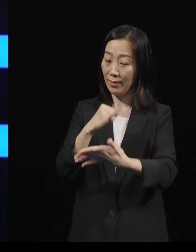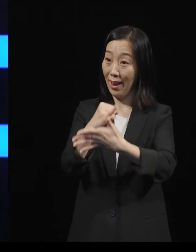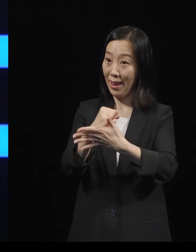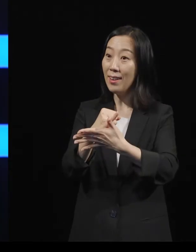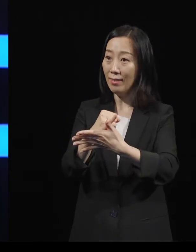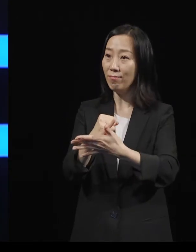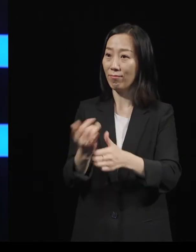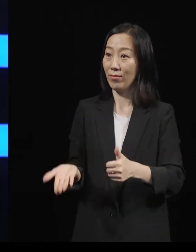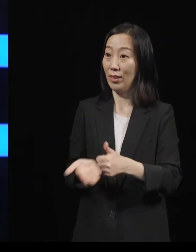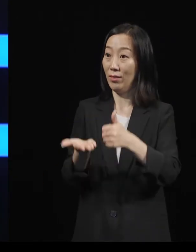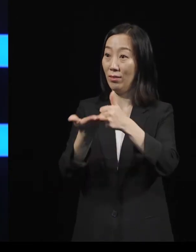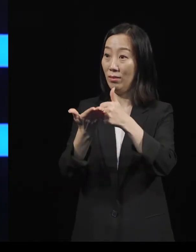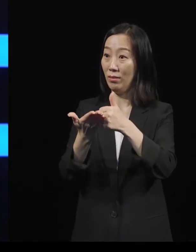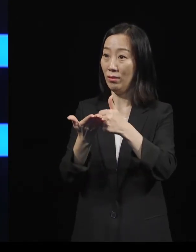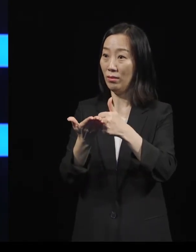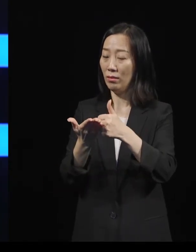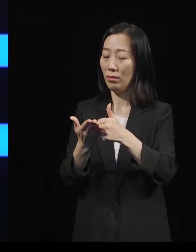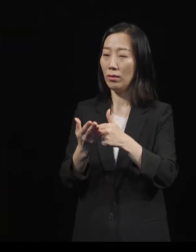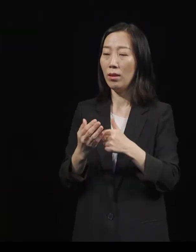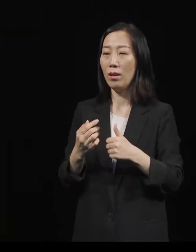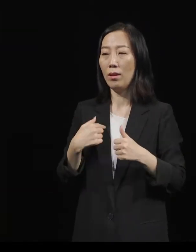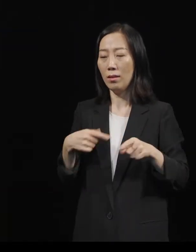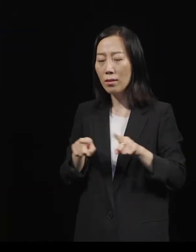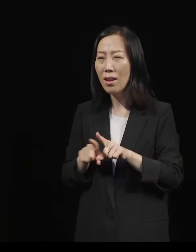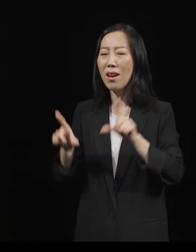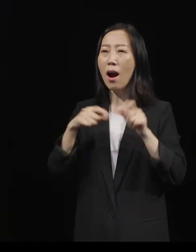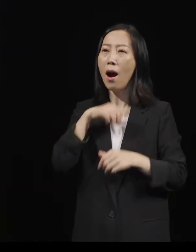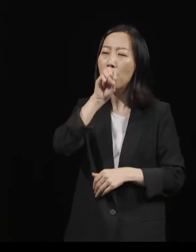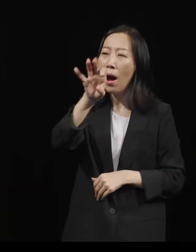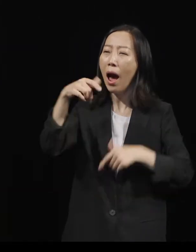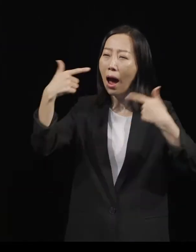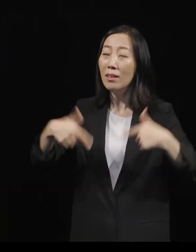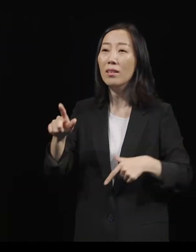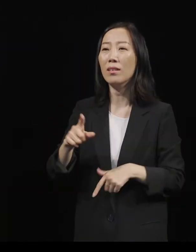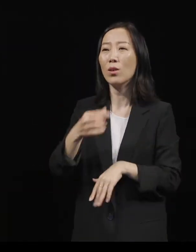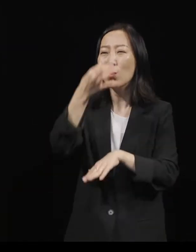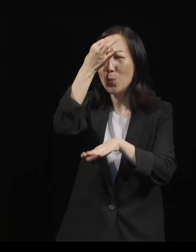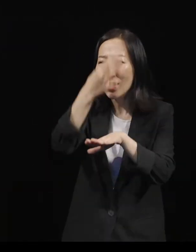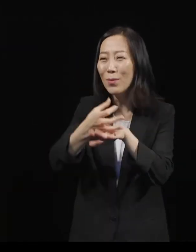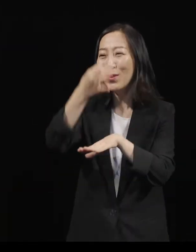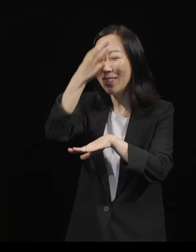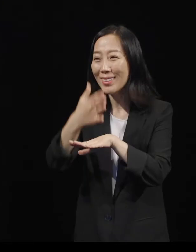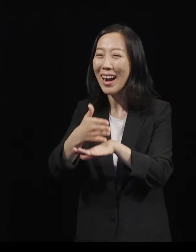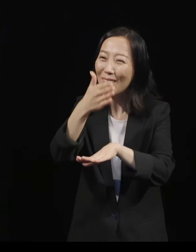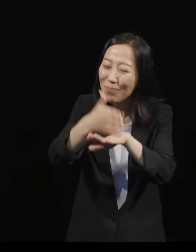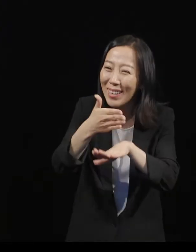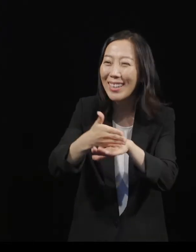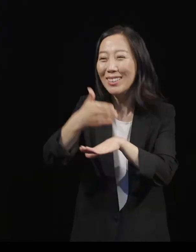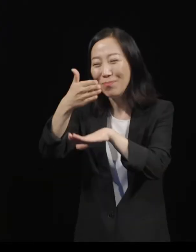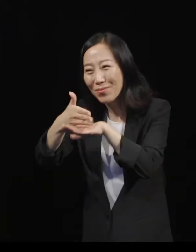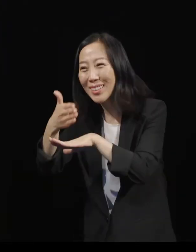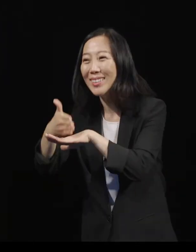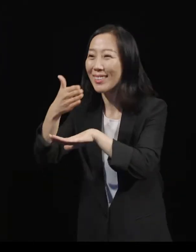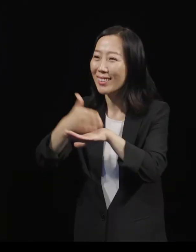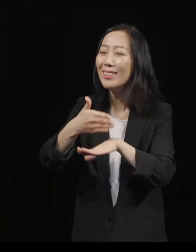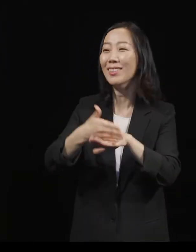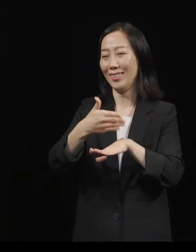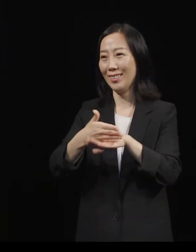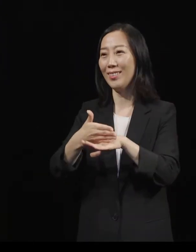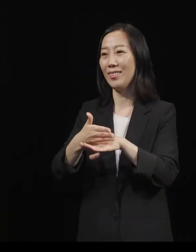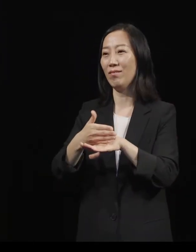장애아이를 키우면서 제가 가장 많이 하는 말이 죄송합니다, 감사합니다입니다.